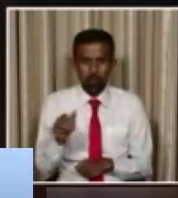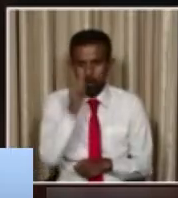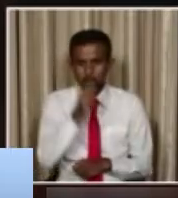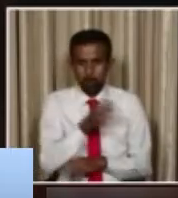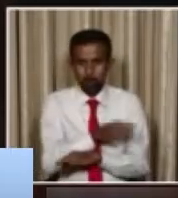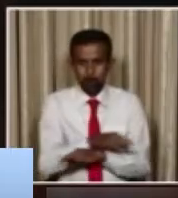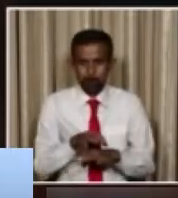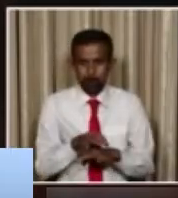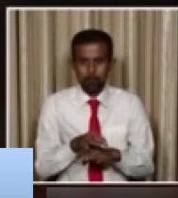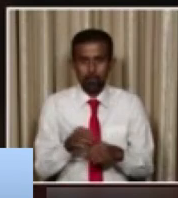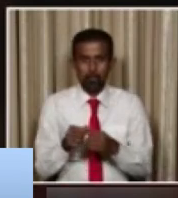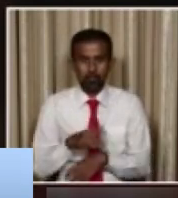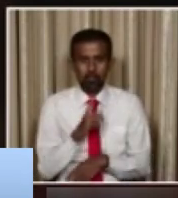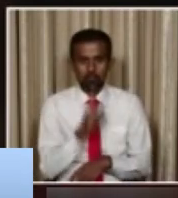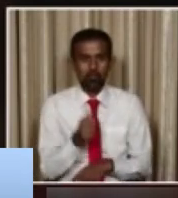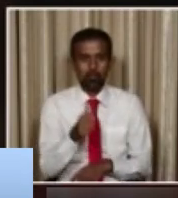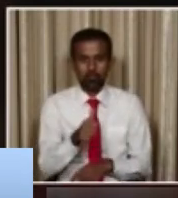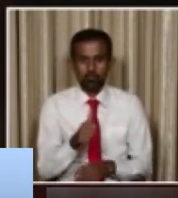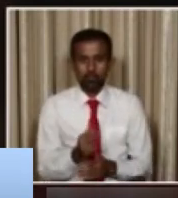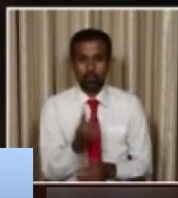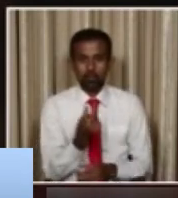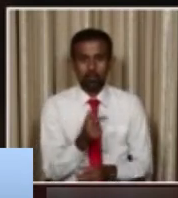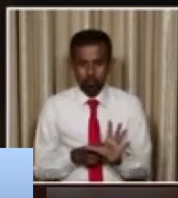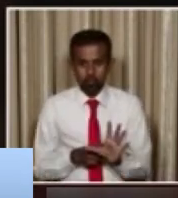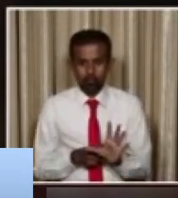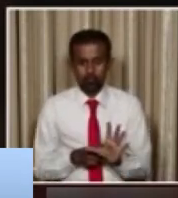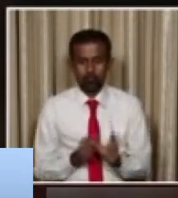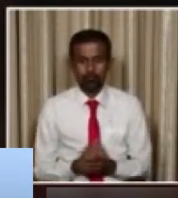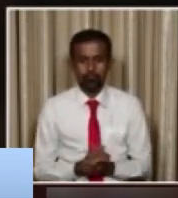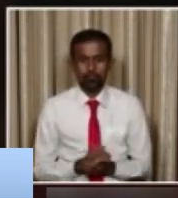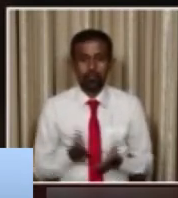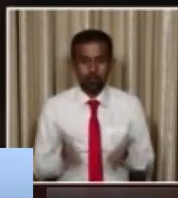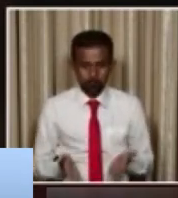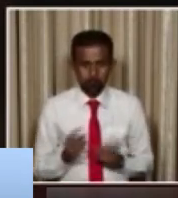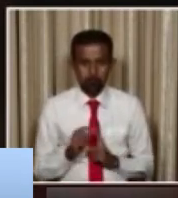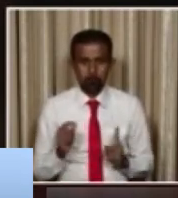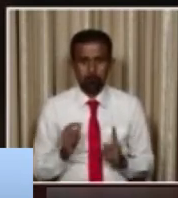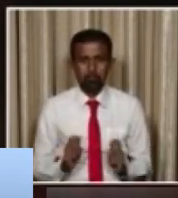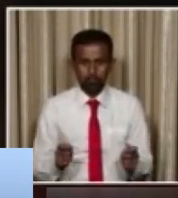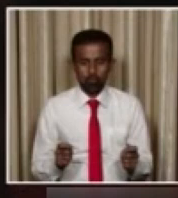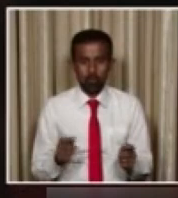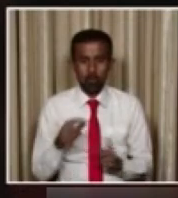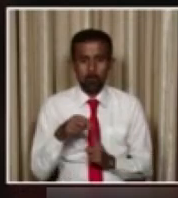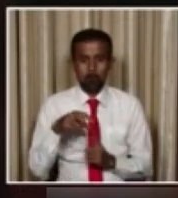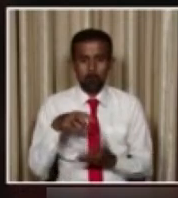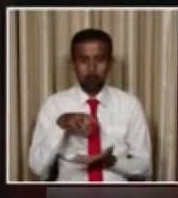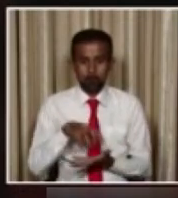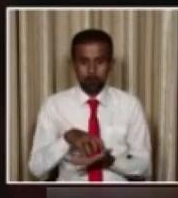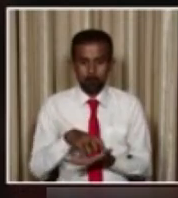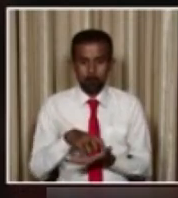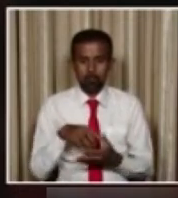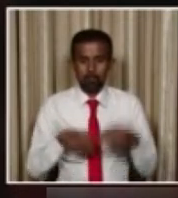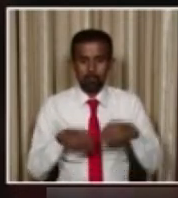උප්පරවැට්ටිය එතුමාම මතක් කරපෙක හොඳයි. 2017 අවුරුද්දේ මේ පාර්ලිමේන්තුවේ ඉදිරිපත් කරපු පළාත් සභා